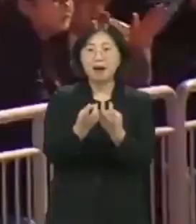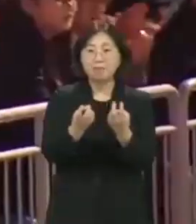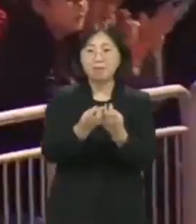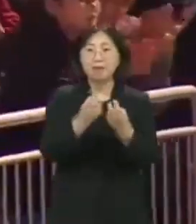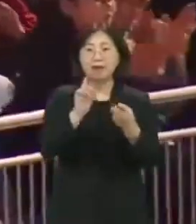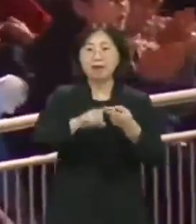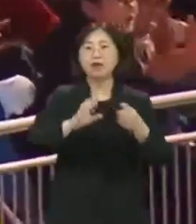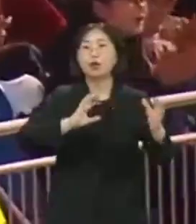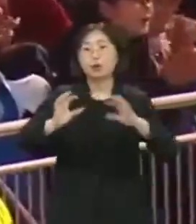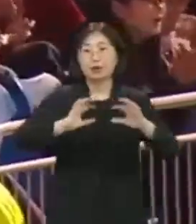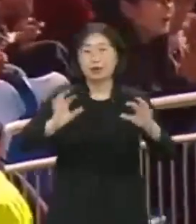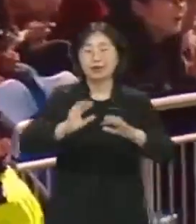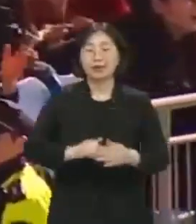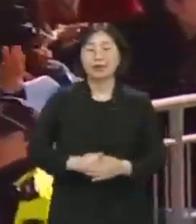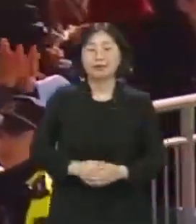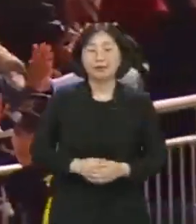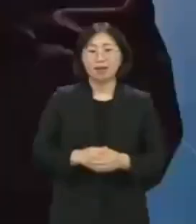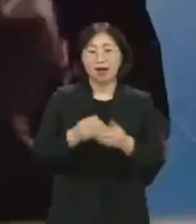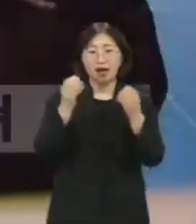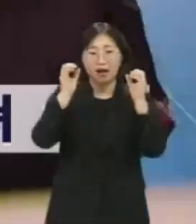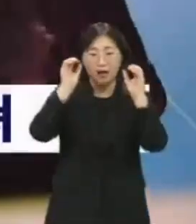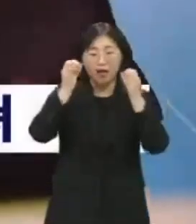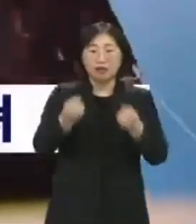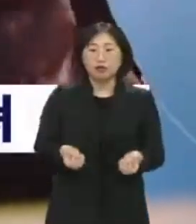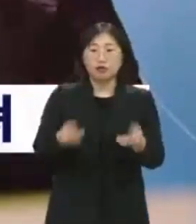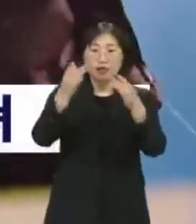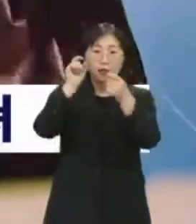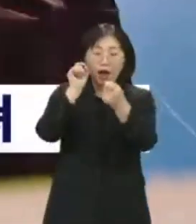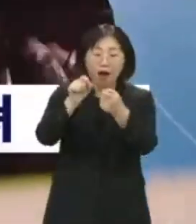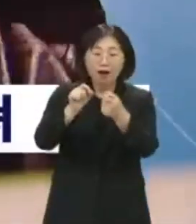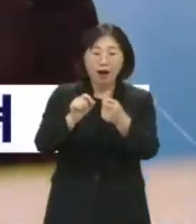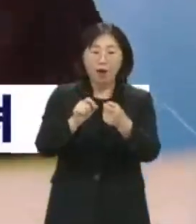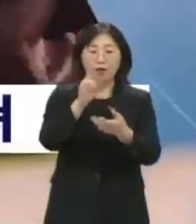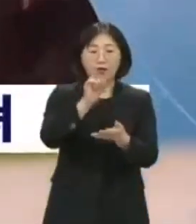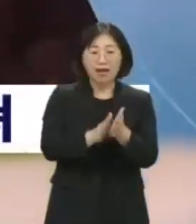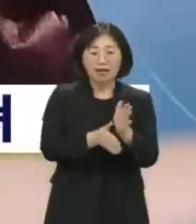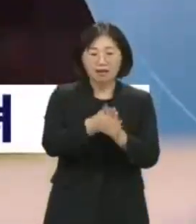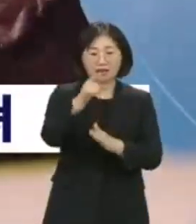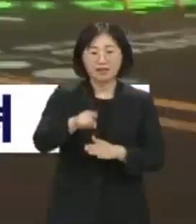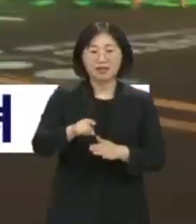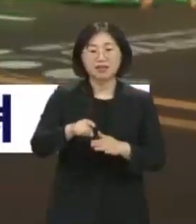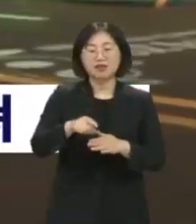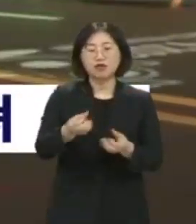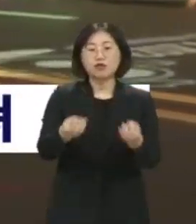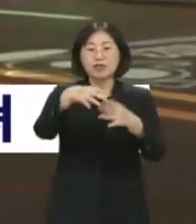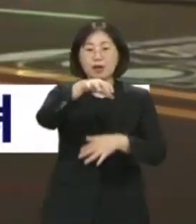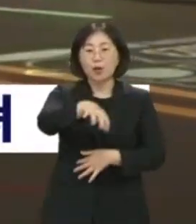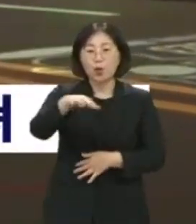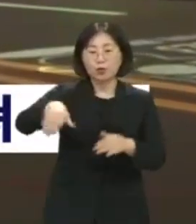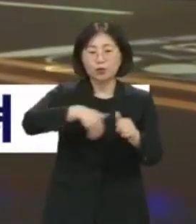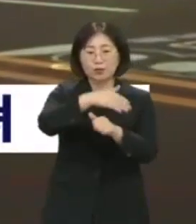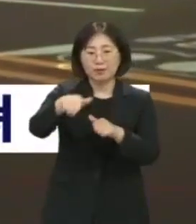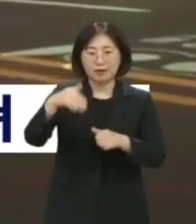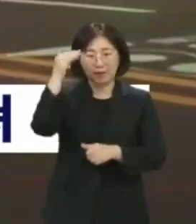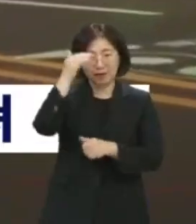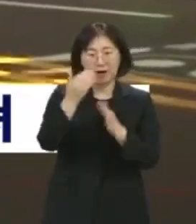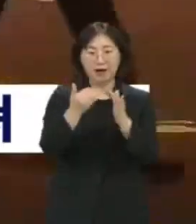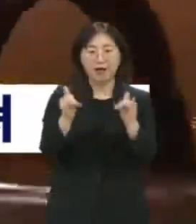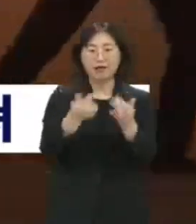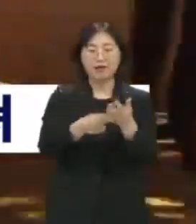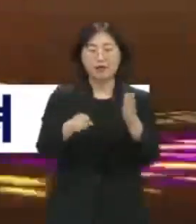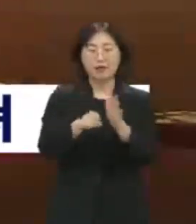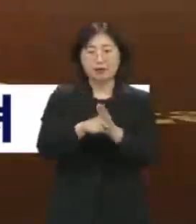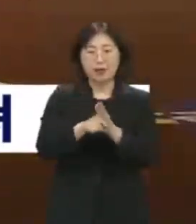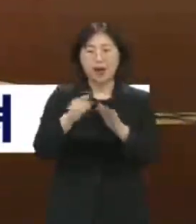이뤄집니다. 축제가 코앞으로 다가온 가운데 천안시는 축제가 펼쳐지는 종합운동장 주변에 관람객들을 위한